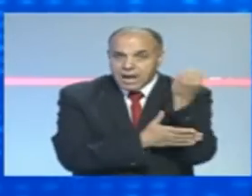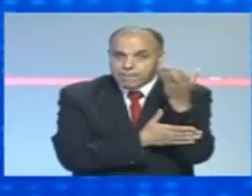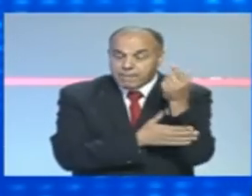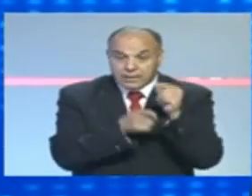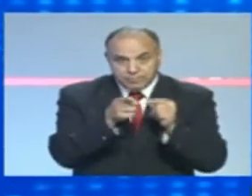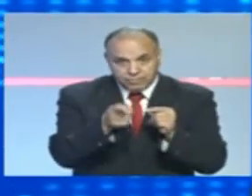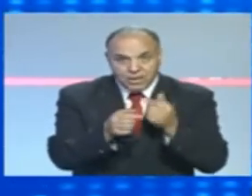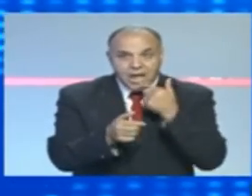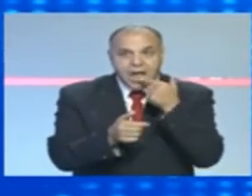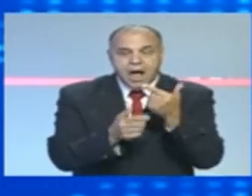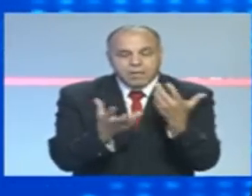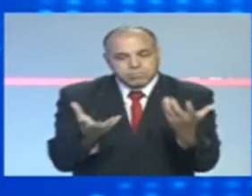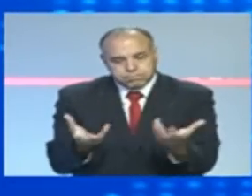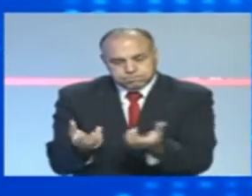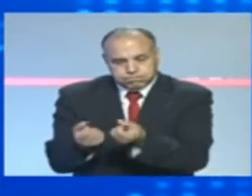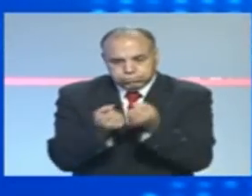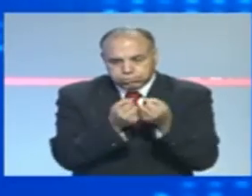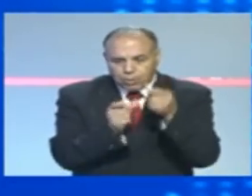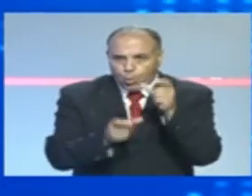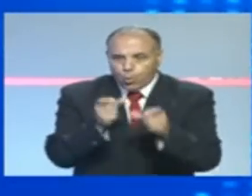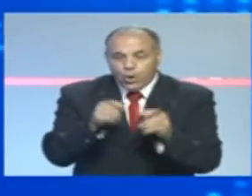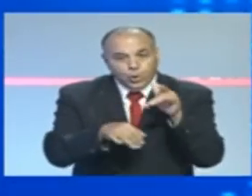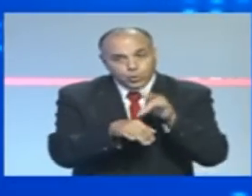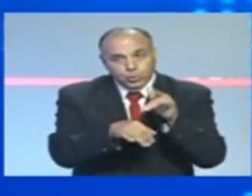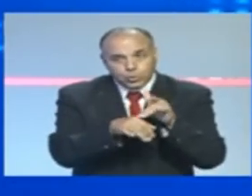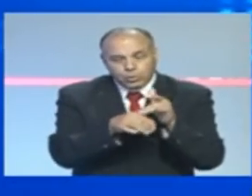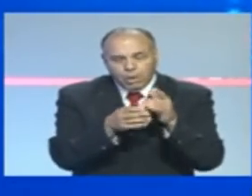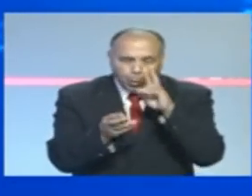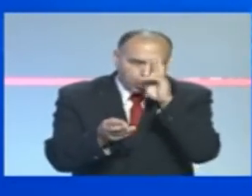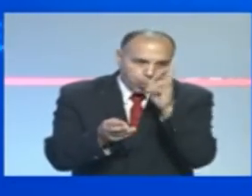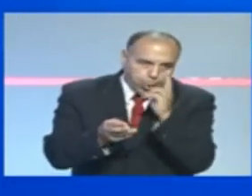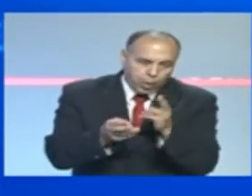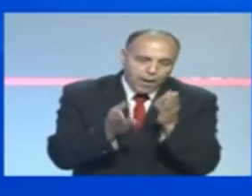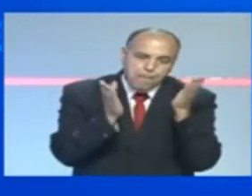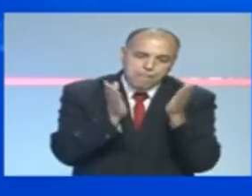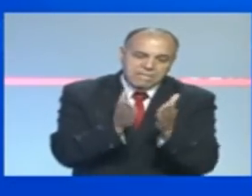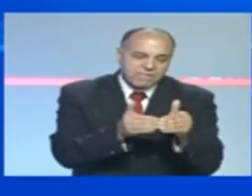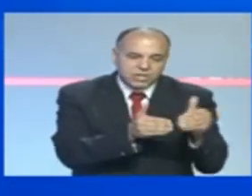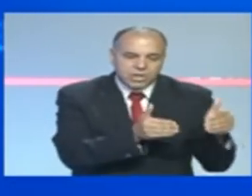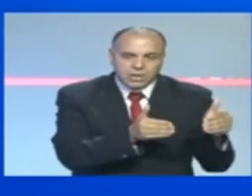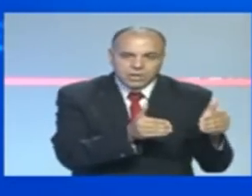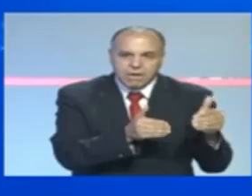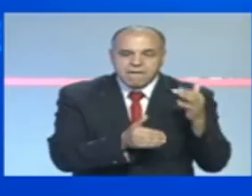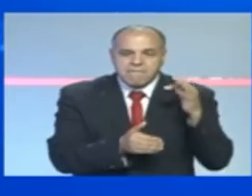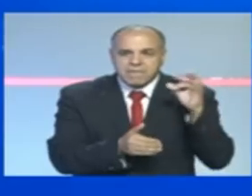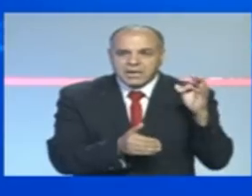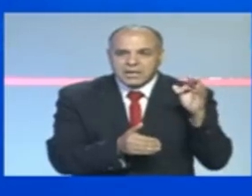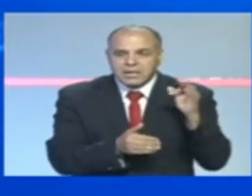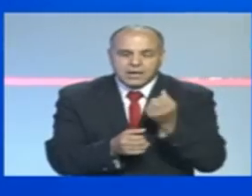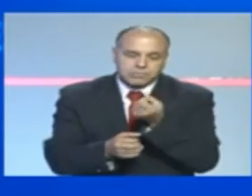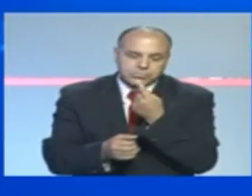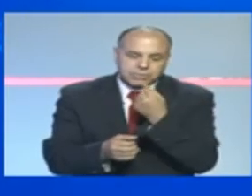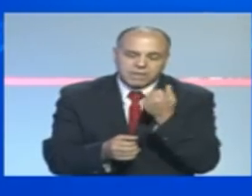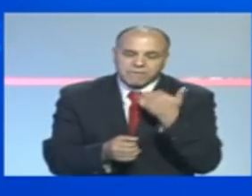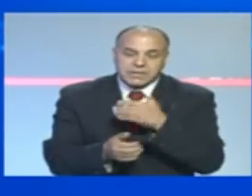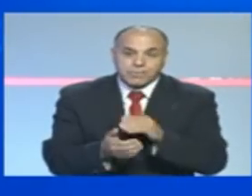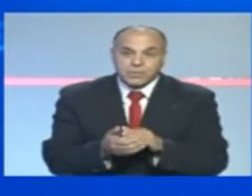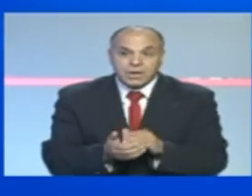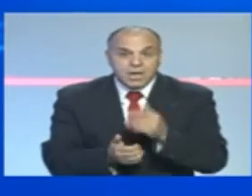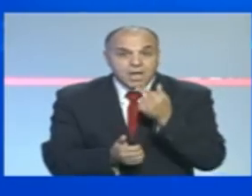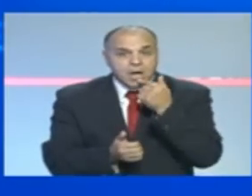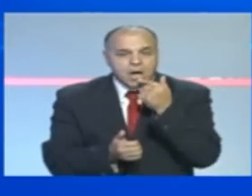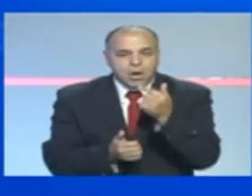المدنيه نقل عدد من الذين اصيبوا بالاغماء المستشفى المحلي بفرن انه لتلقي الاسعافات الاوليه